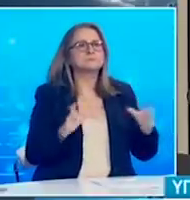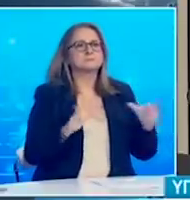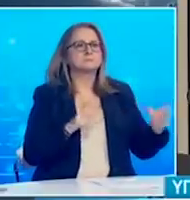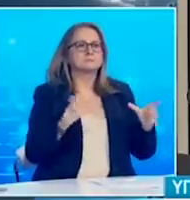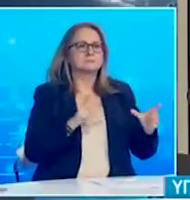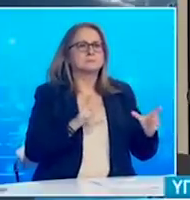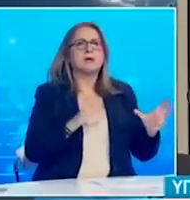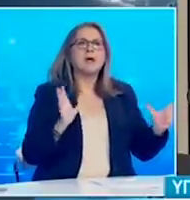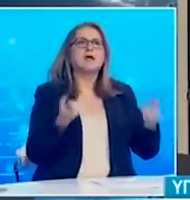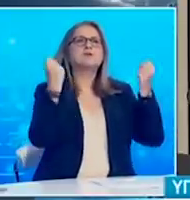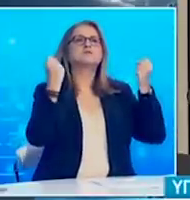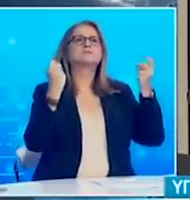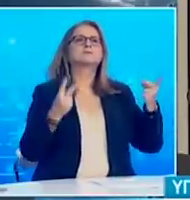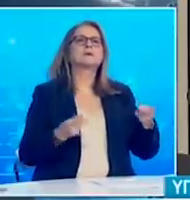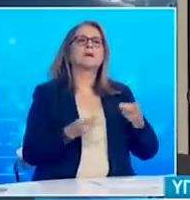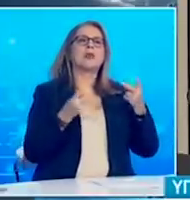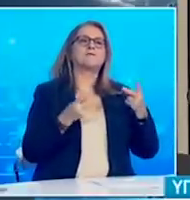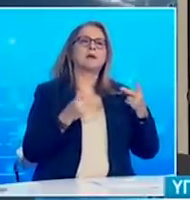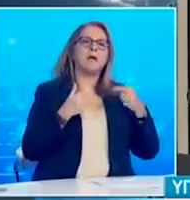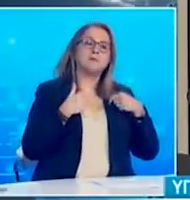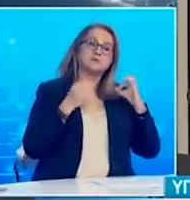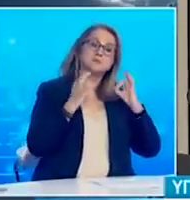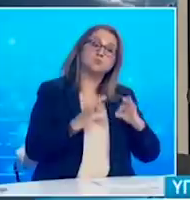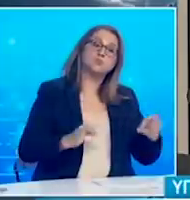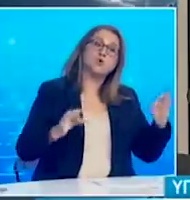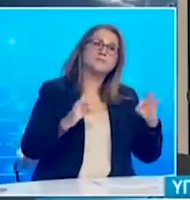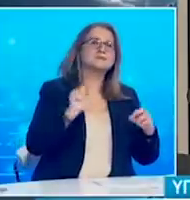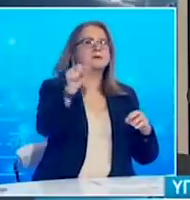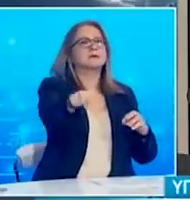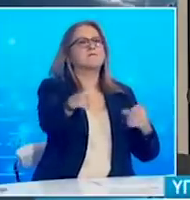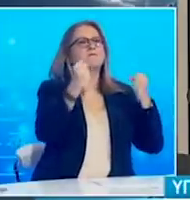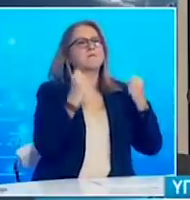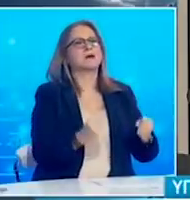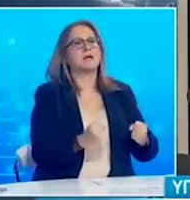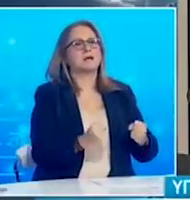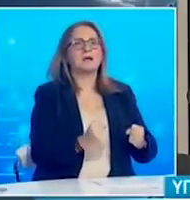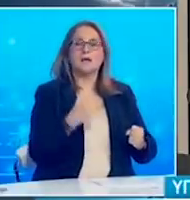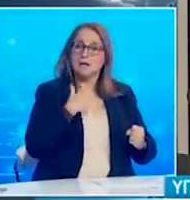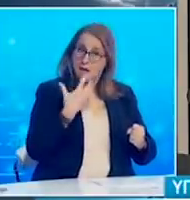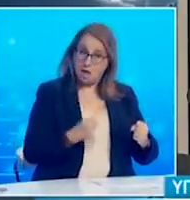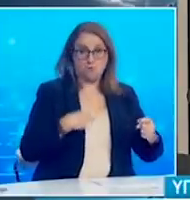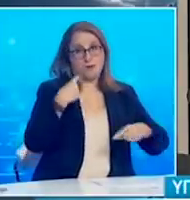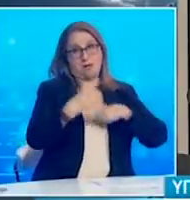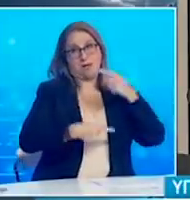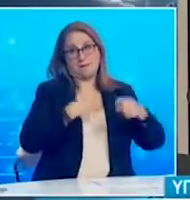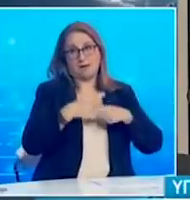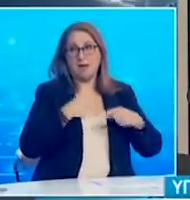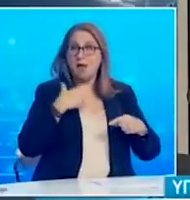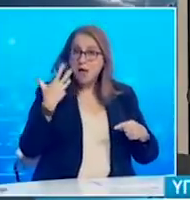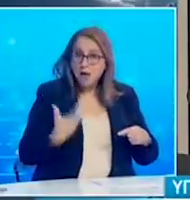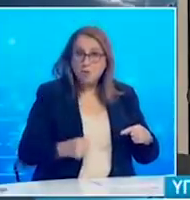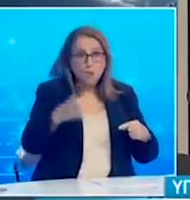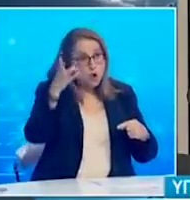υπόλοιπου κόσμου. Αποκτήσαμε λοιπόν την εμπειρία, έχουμε τη γνώση και σε επίπεδο καθημερινής